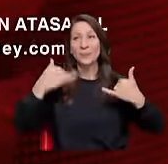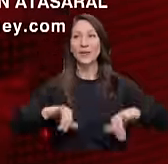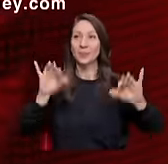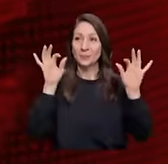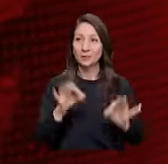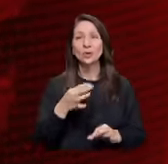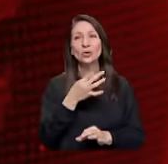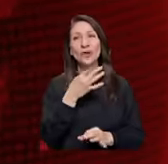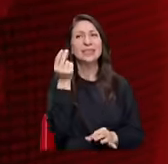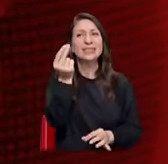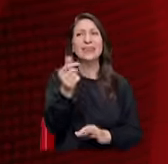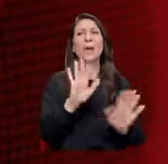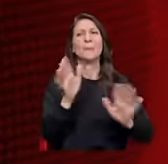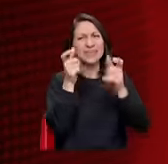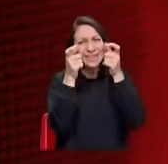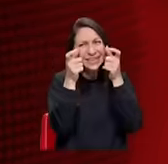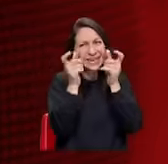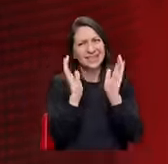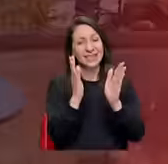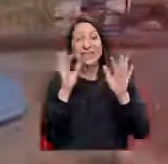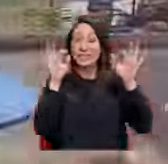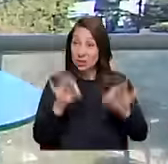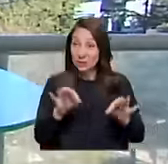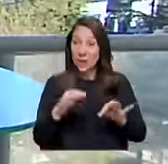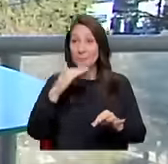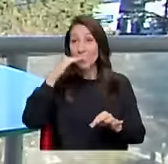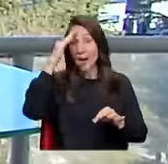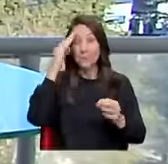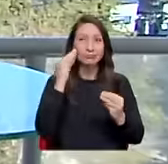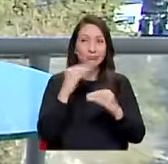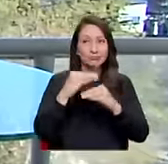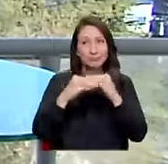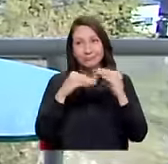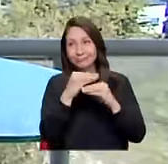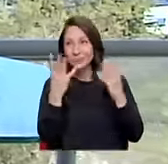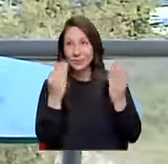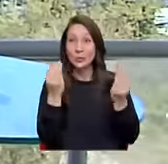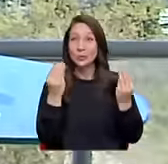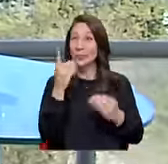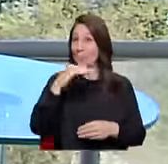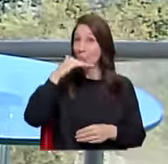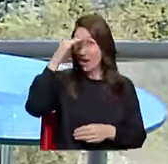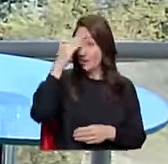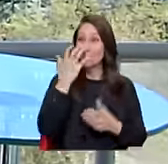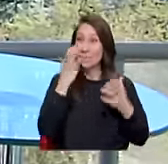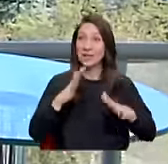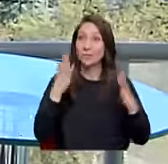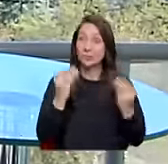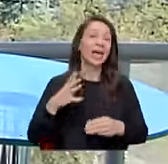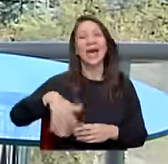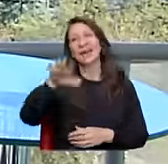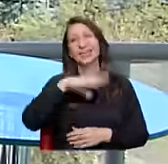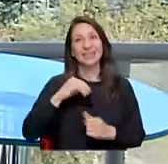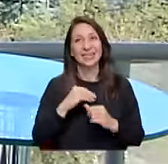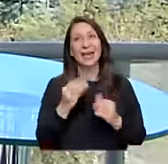başlayacak. Lütfen hızlı gitmeyin, dikkatçe gidin. Şimdiden bayramlaşma da olsun. Güzel bir bayram bekliyor olsun